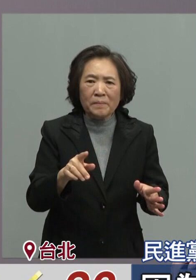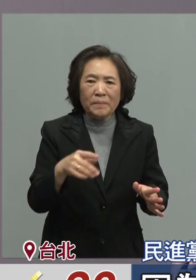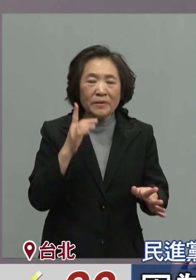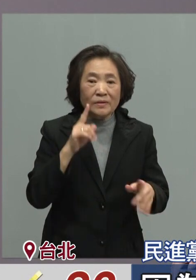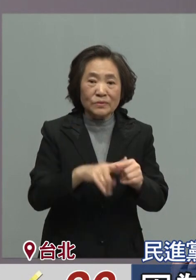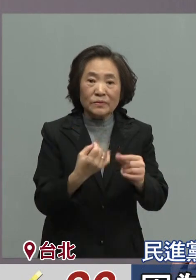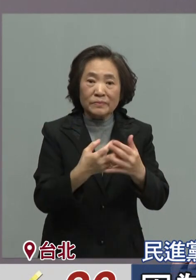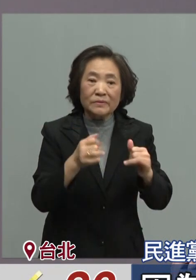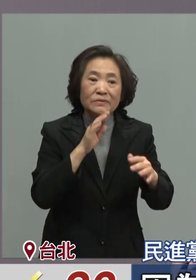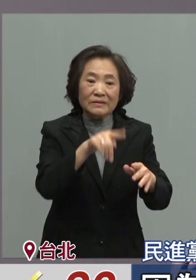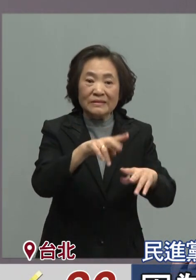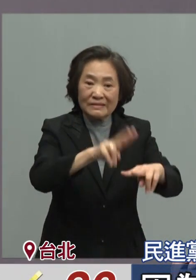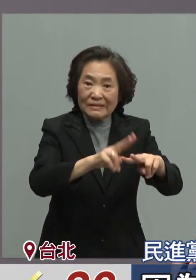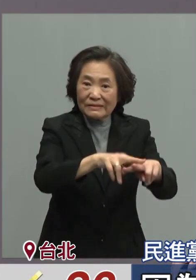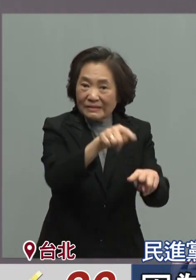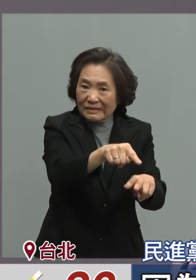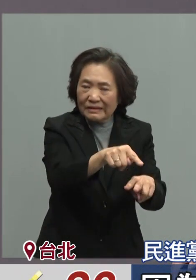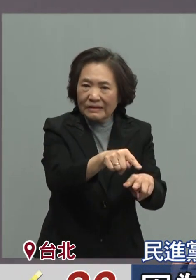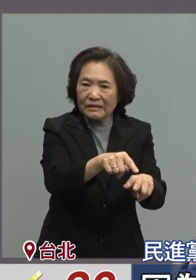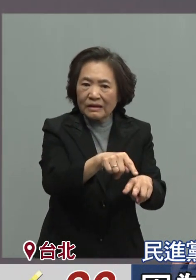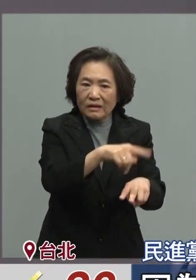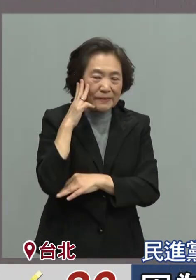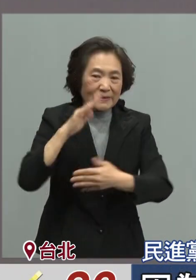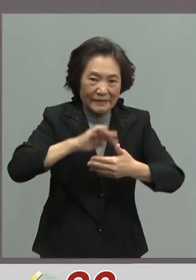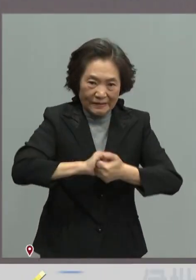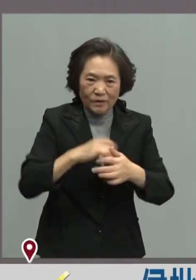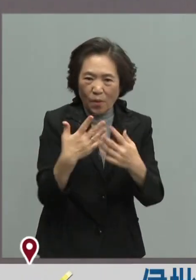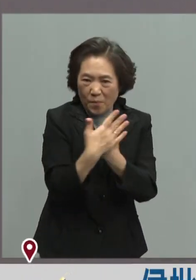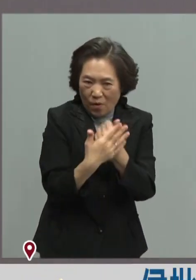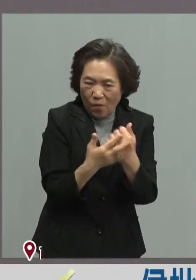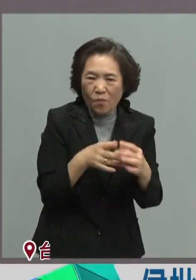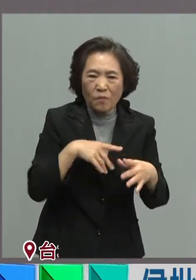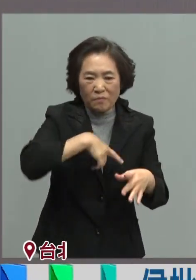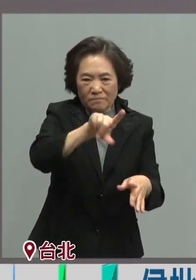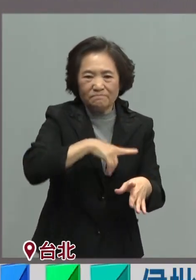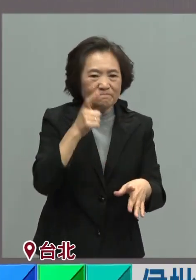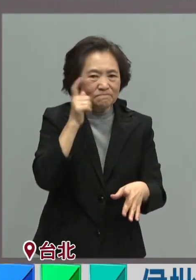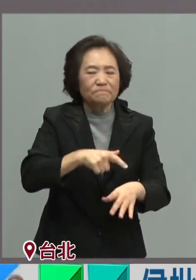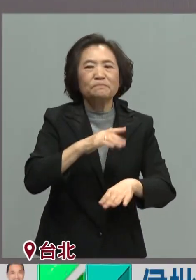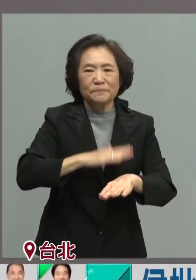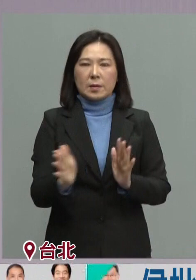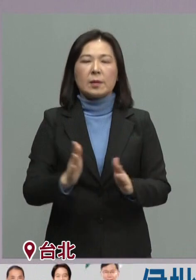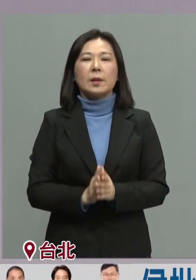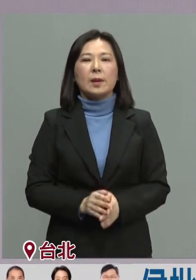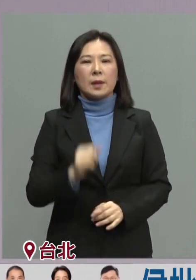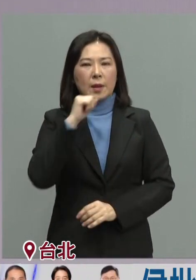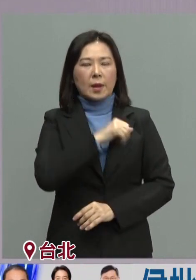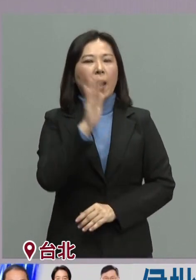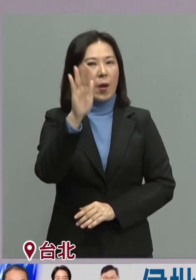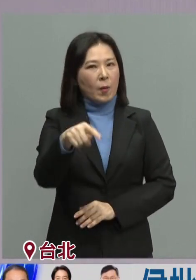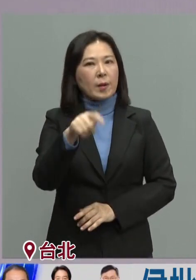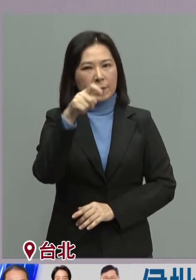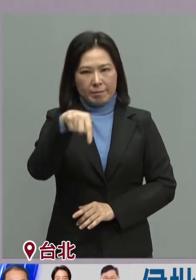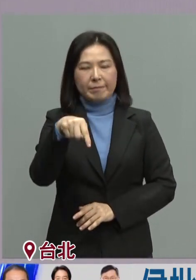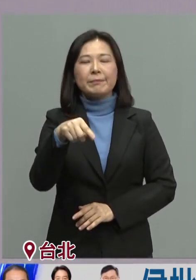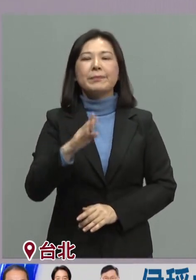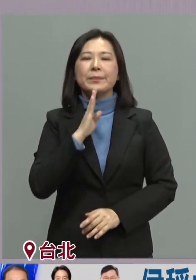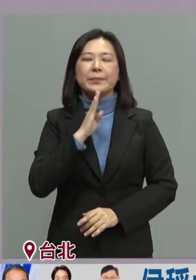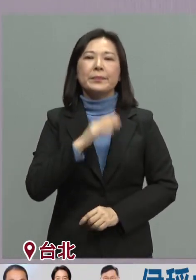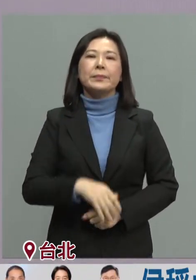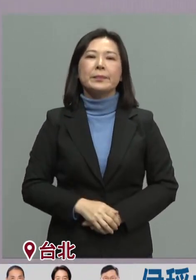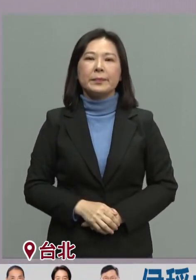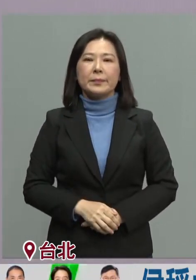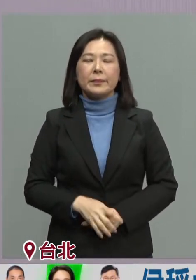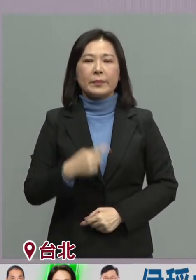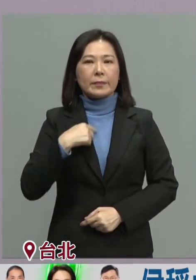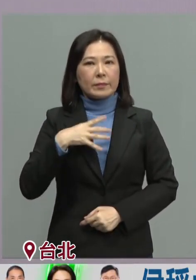中华人民共和国接受才有可能。 侯友宜连护国神山都搬出来，柯文哲则强调自己有成功经验，能